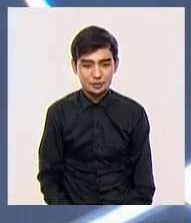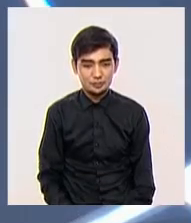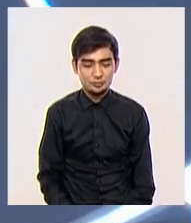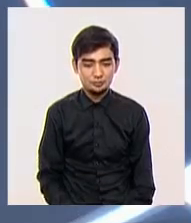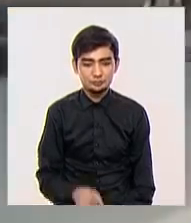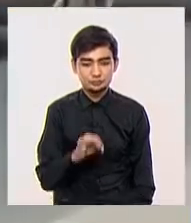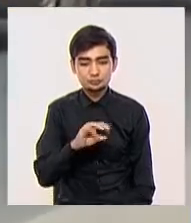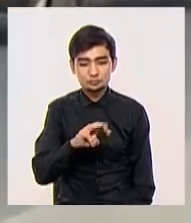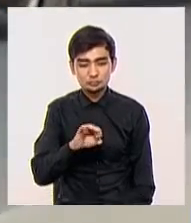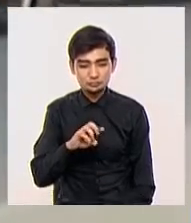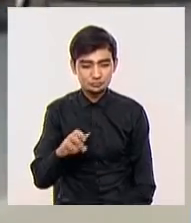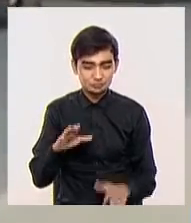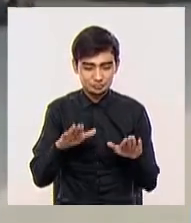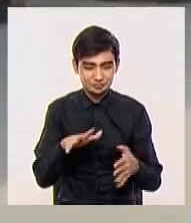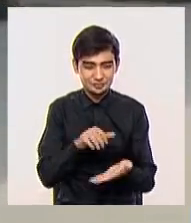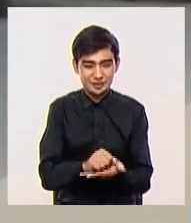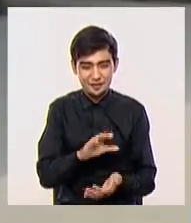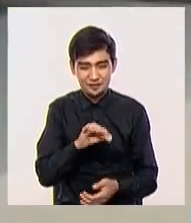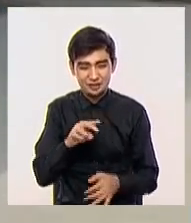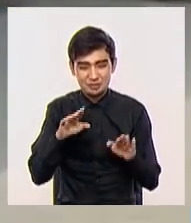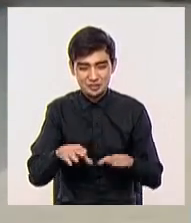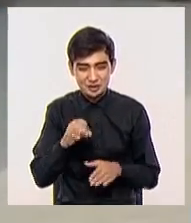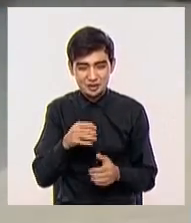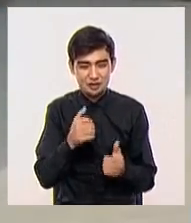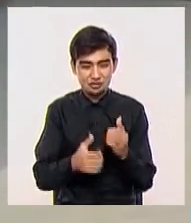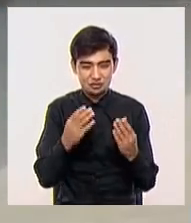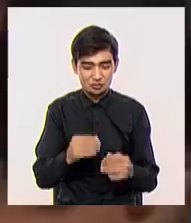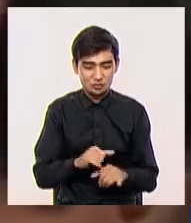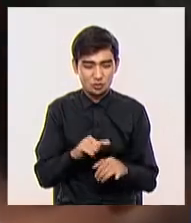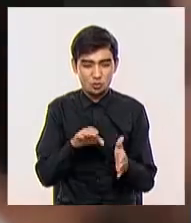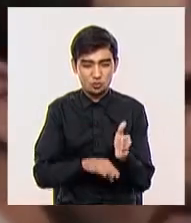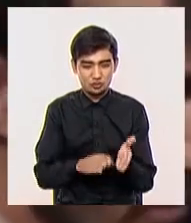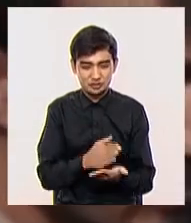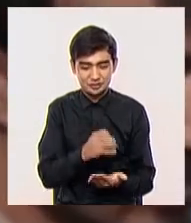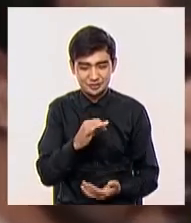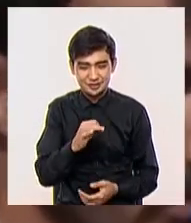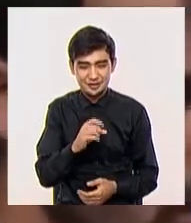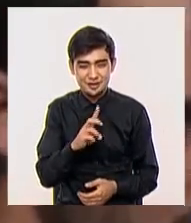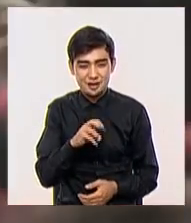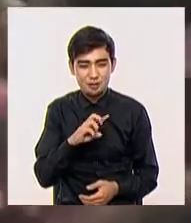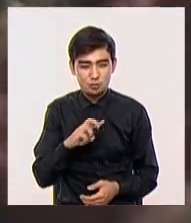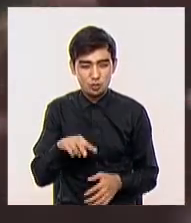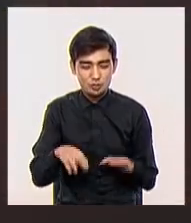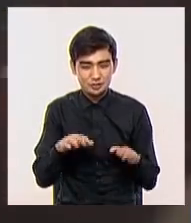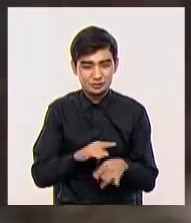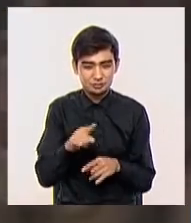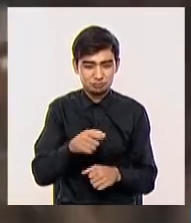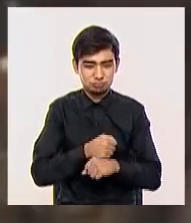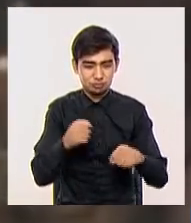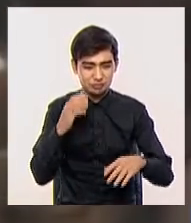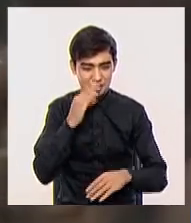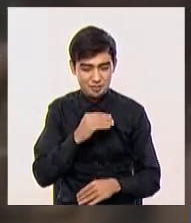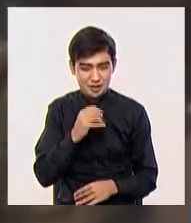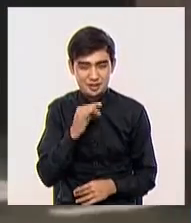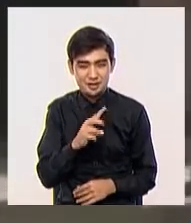Ал тәліптердің қолын өткен Ауғанстанда жағдай күннен күнге ушығып барады. Кабулдың халықаралық әуежайында жарылыс болуы мүмкін.